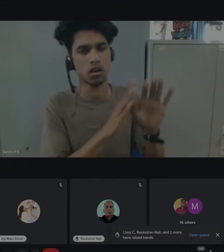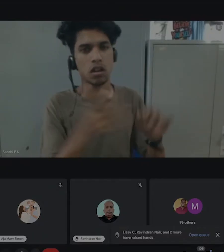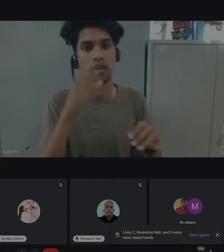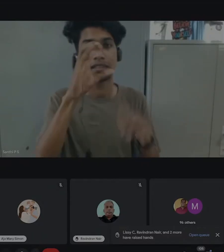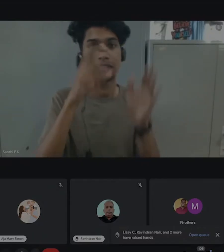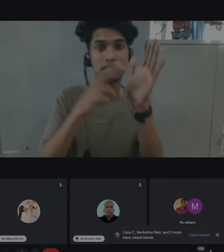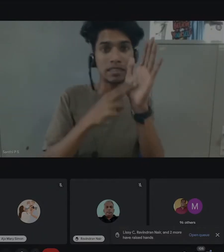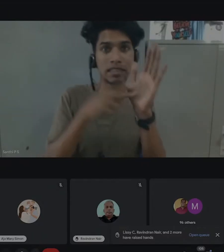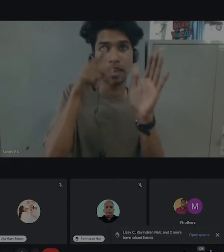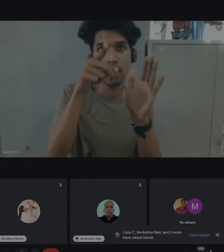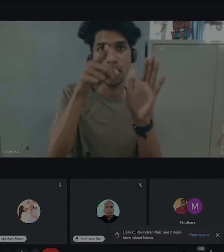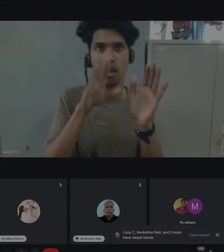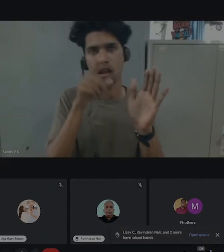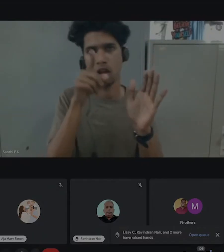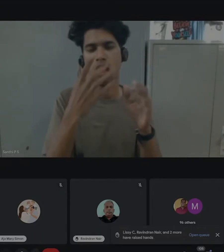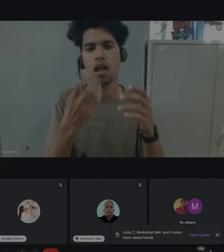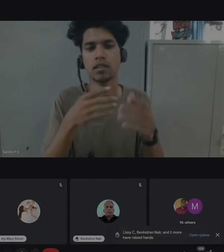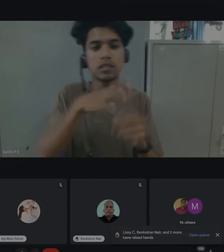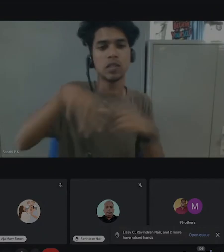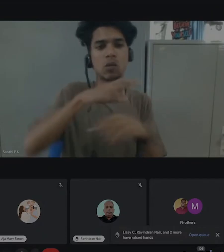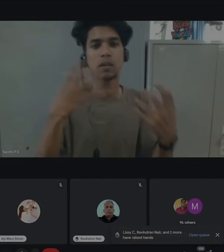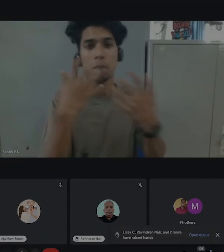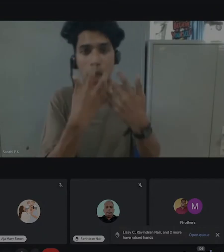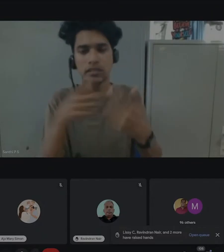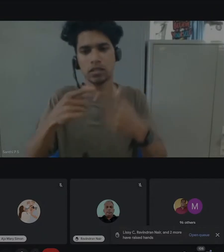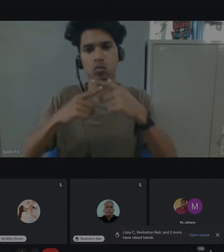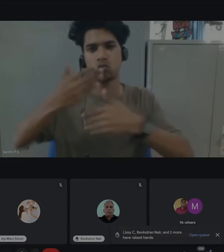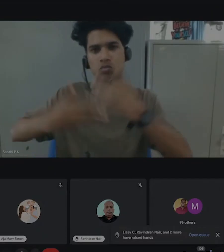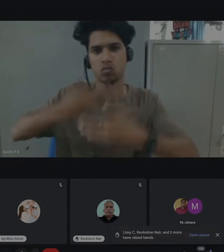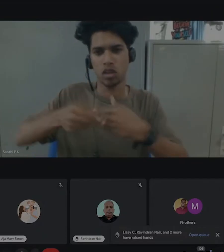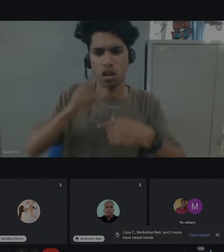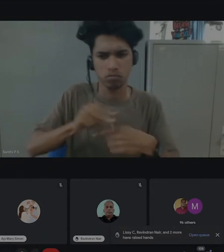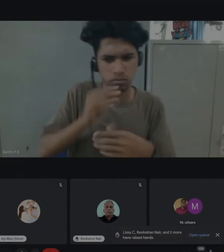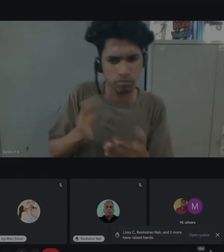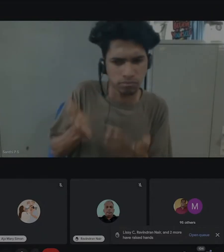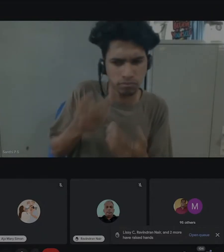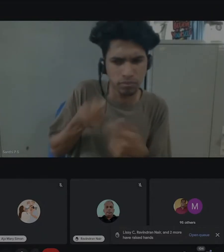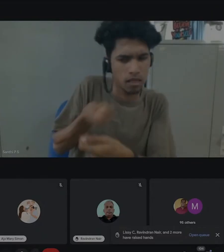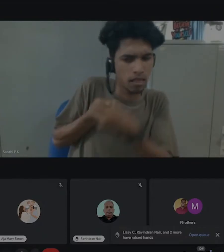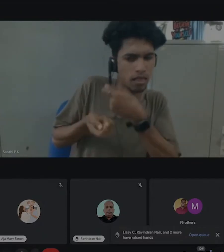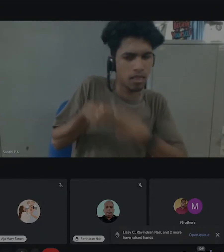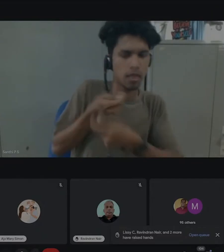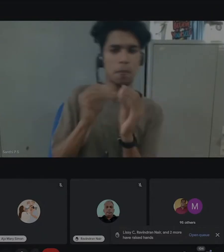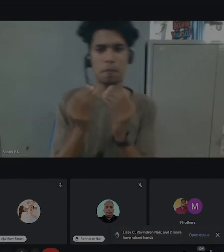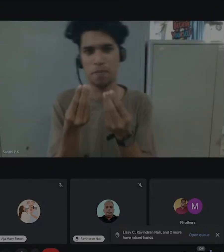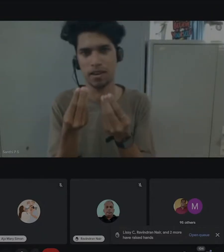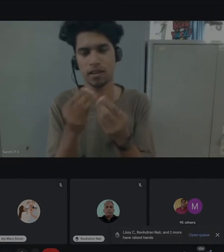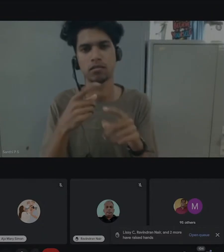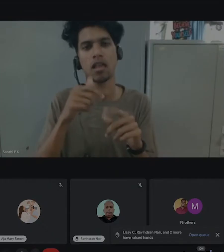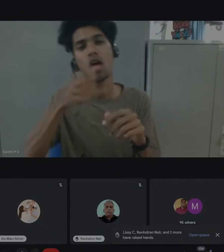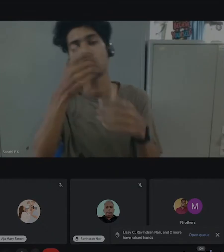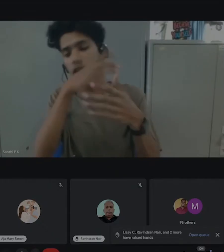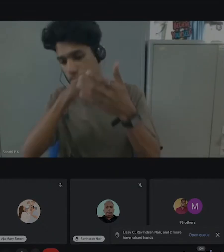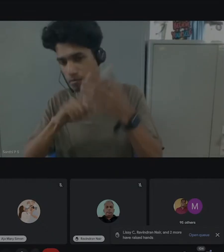സാഹചര്യത്തിനനുസരിച്ച് വർത്തമാനം പറയിപ്പിക്കാൻ നമ്മൾ ശ്രമിക്കുക. ഇതാണ് എനിക്ക് ജനറൽ ആയിട്ട് പറയാനുള്ള കാരണങ്ങൾ. ബാക്കിയുള്ളതെല്ലാം നേരിട്ട് കുഞ്ഞിനെ കണ്ടിട്ട്